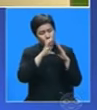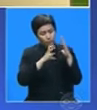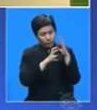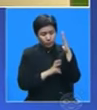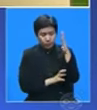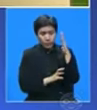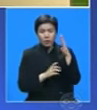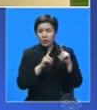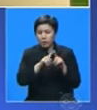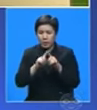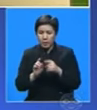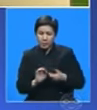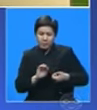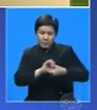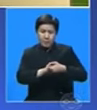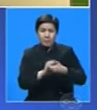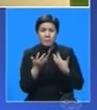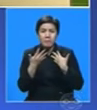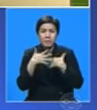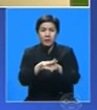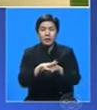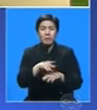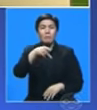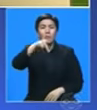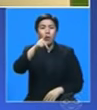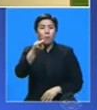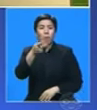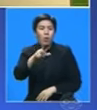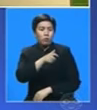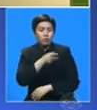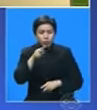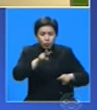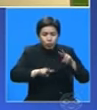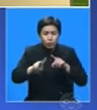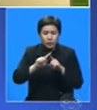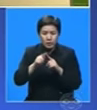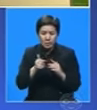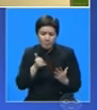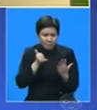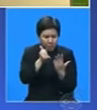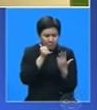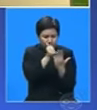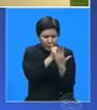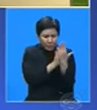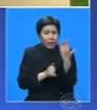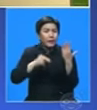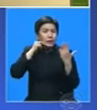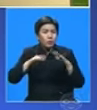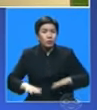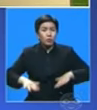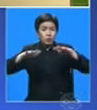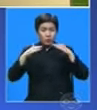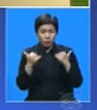องกันและบรรเทาสาธารณภัยฝ่ายพลเรือนนะครับและเจ้าหน้าที่ส่วนงานต่างๆช่วยกันลงพื้นที่ดูแลประชาชนให้ทันต่อสถาน